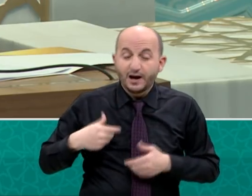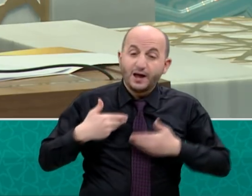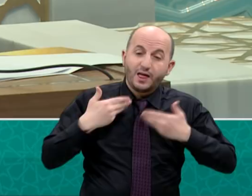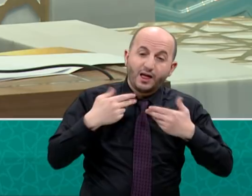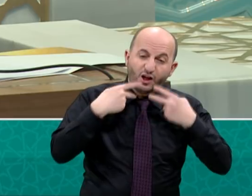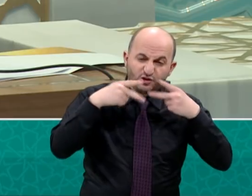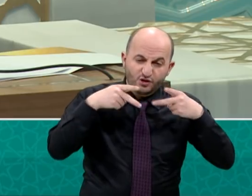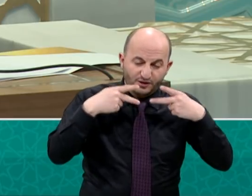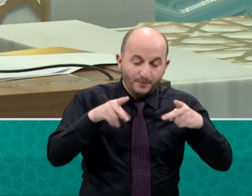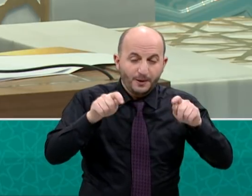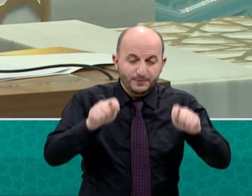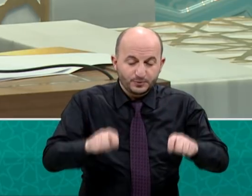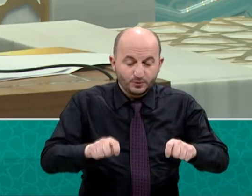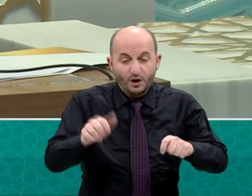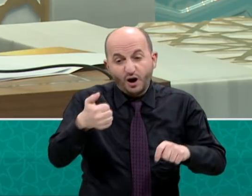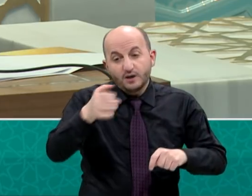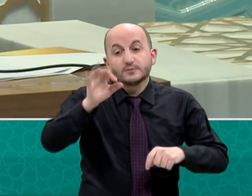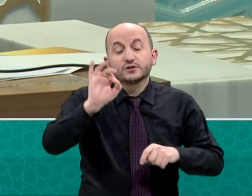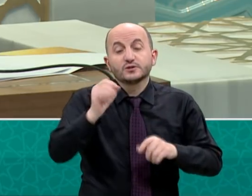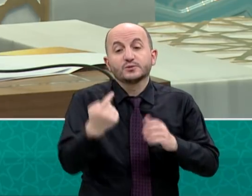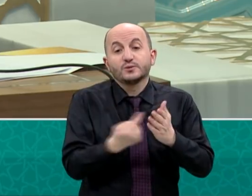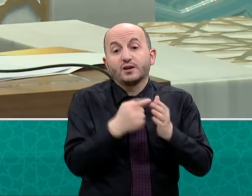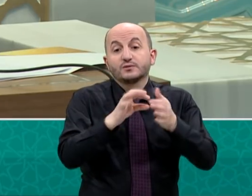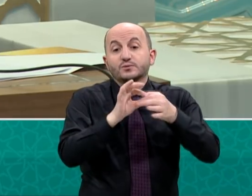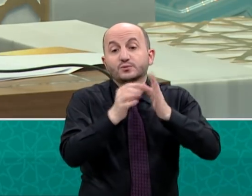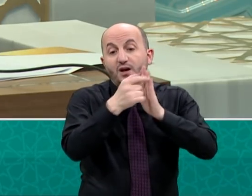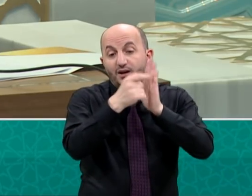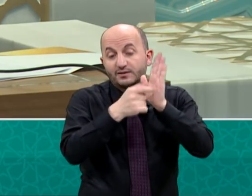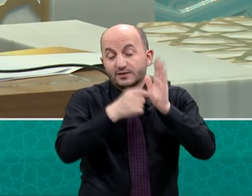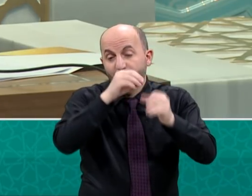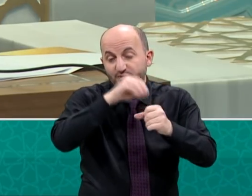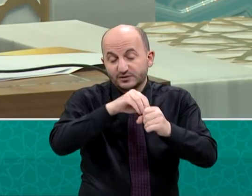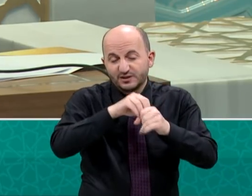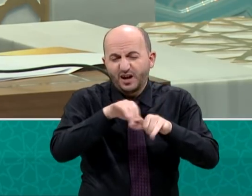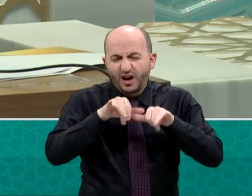60 kadar ayet-i kerimede de aynı kökten